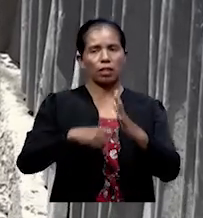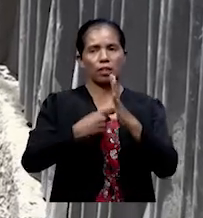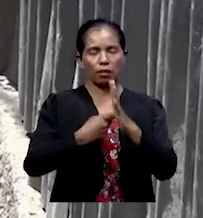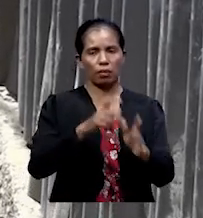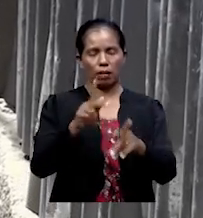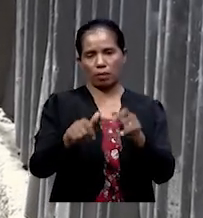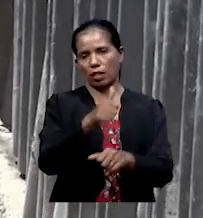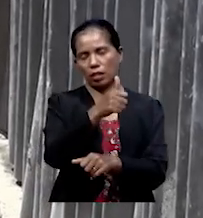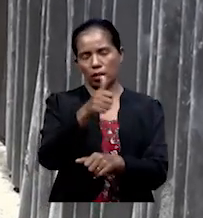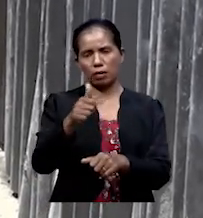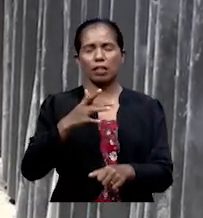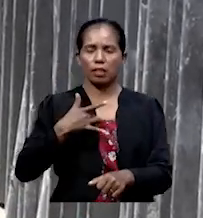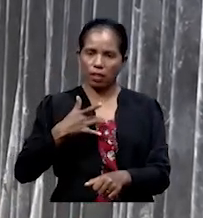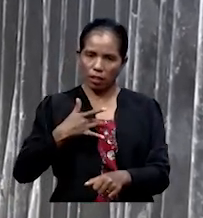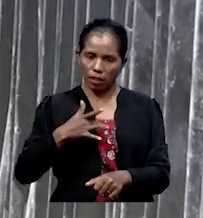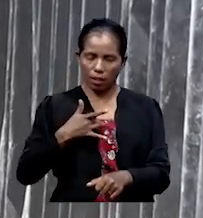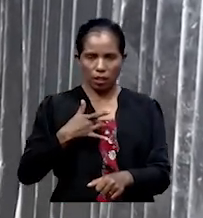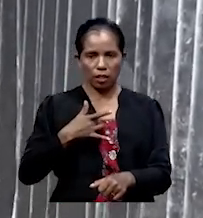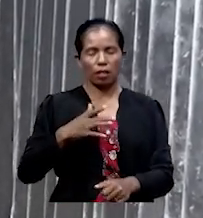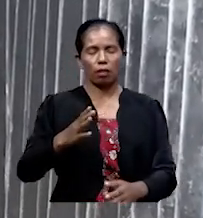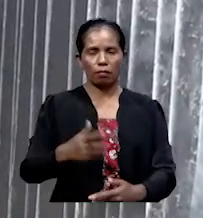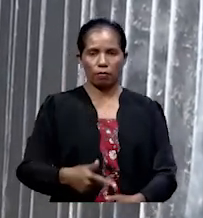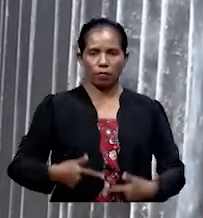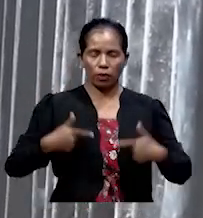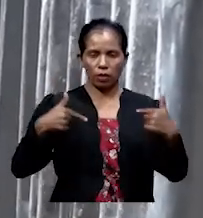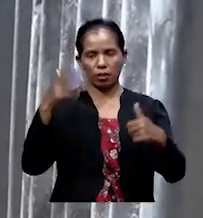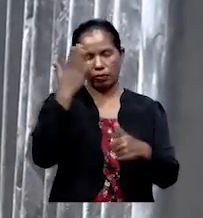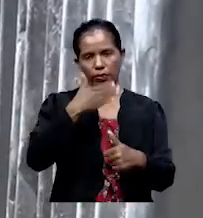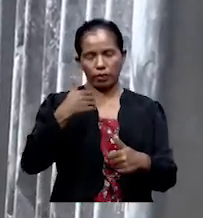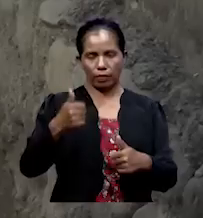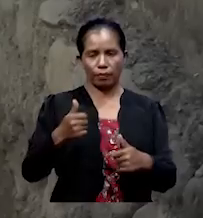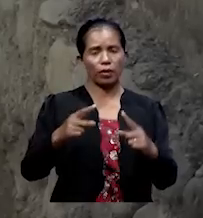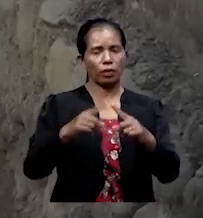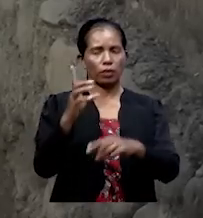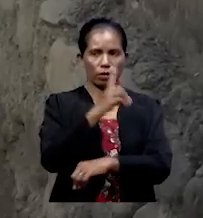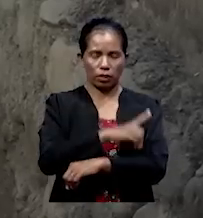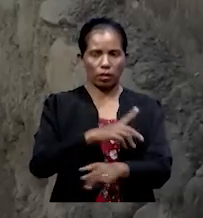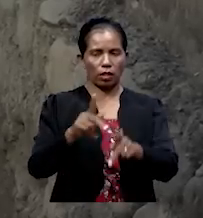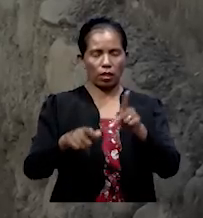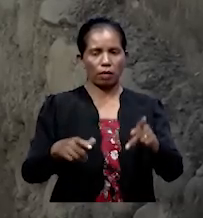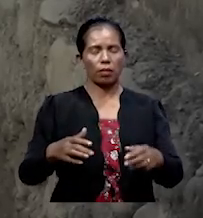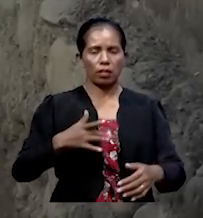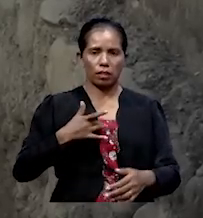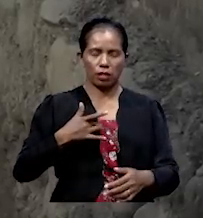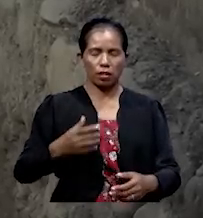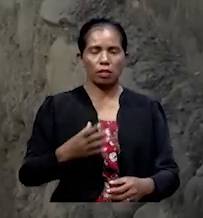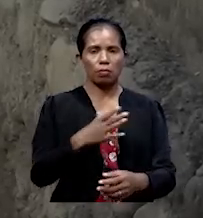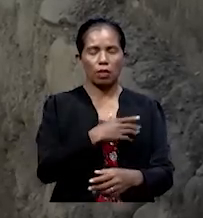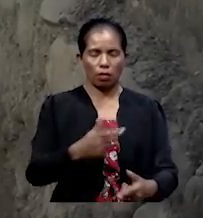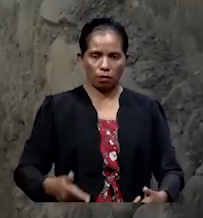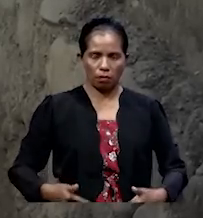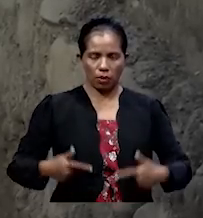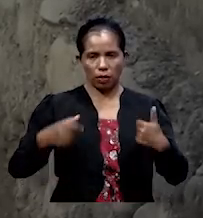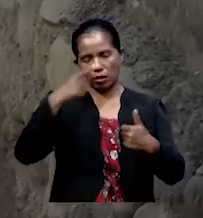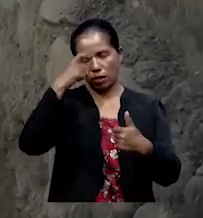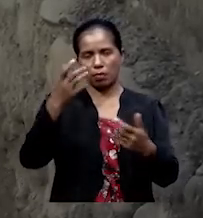idak ho disenti moris nene furak. Uhin lorong iha ema balung esforsu hela ba moris ne. Tan